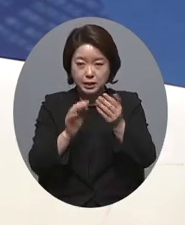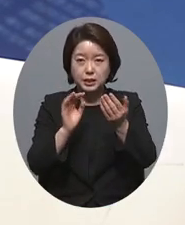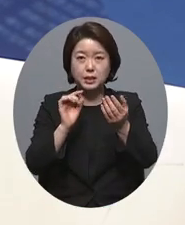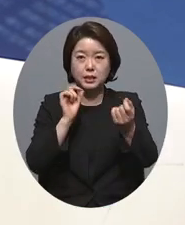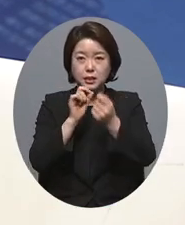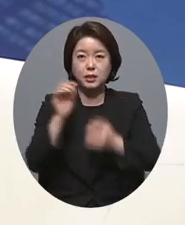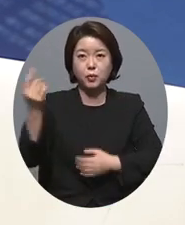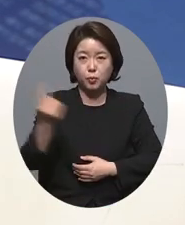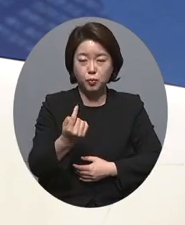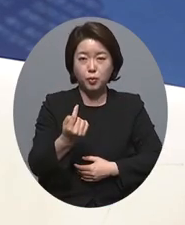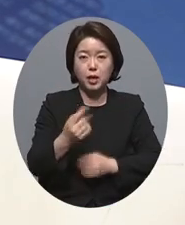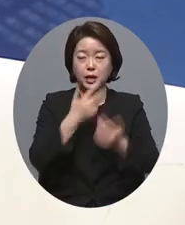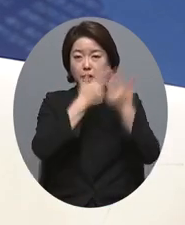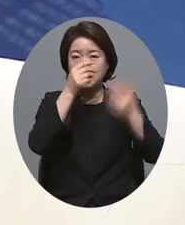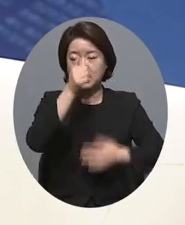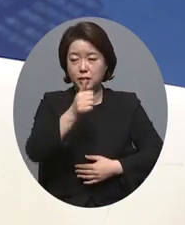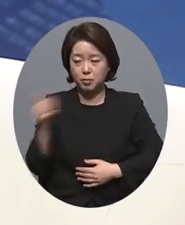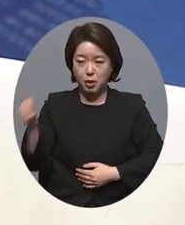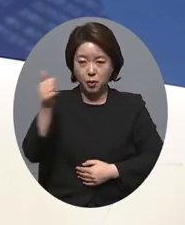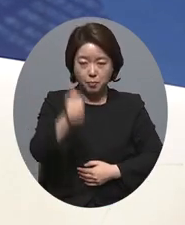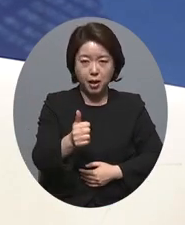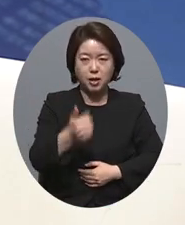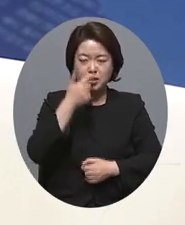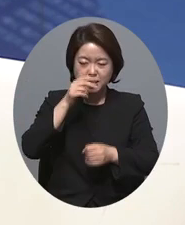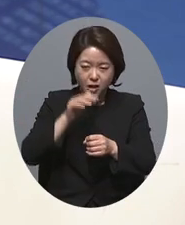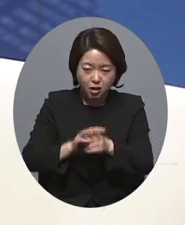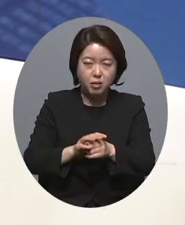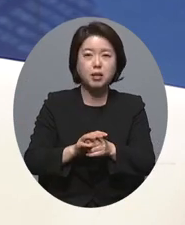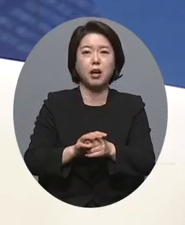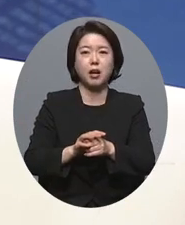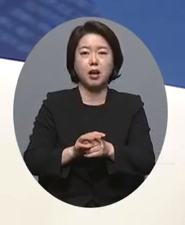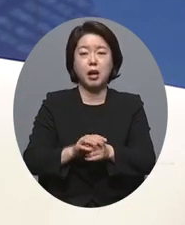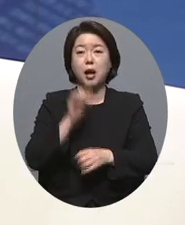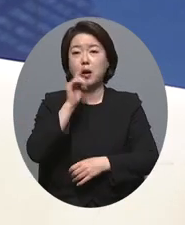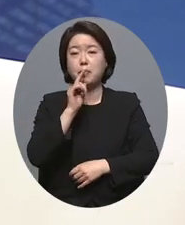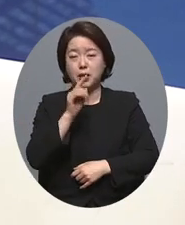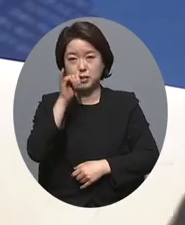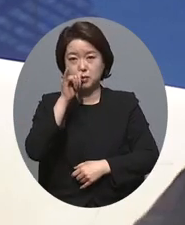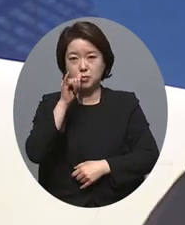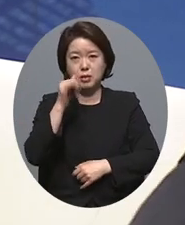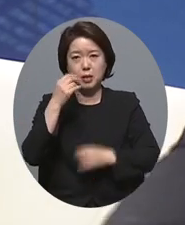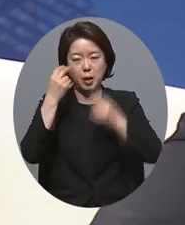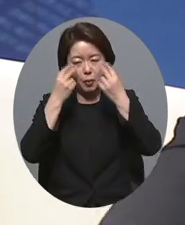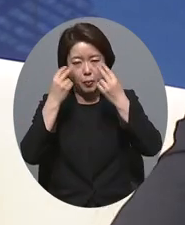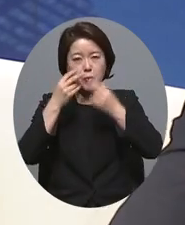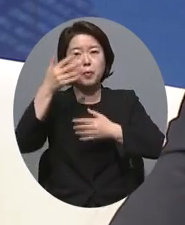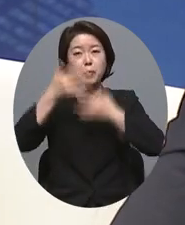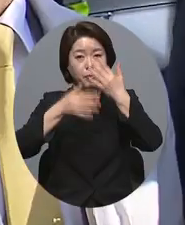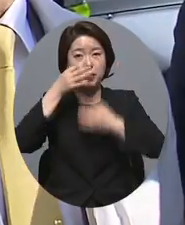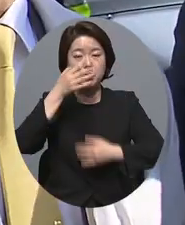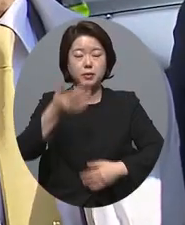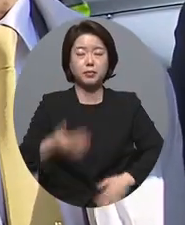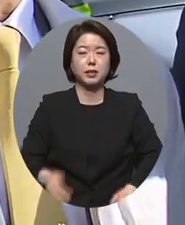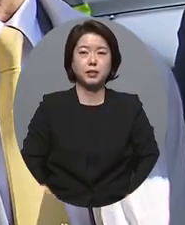와서 억울함을 토로했고 울먹이는 모습까지 보였습니다. 영상 보겠습니다.